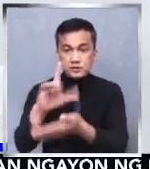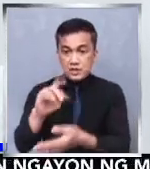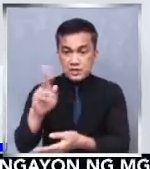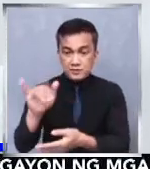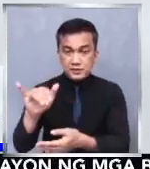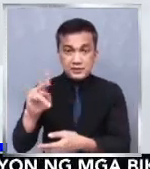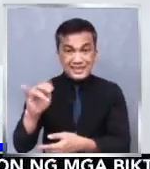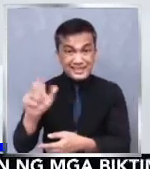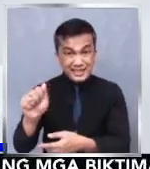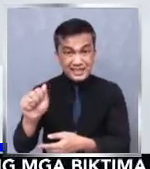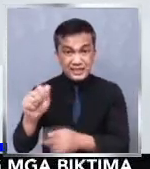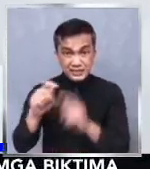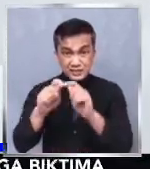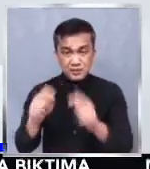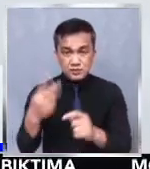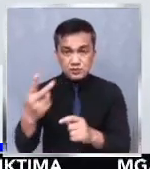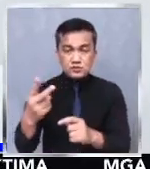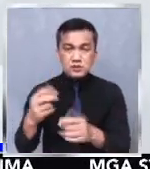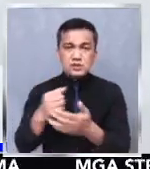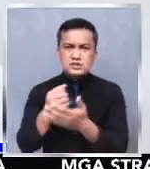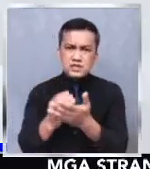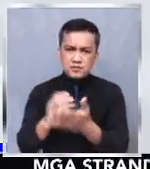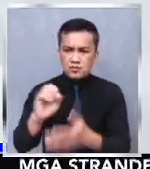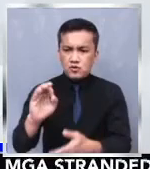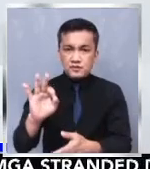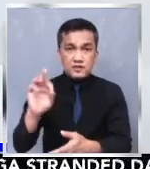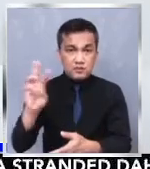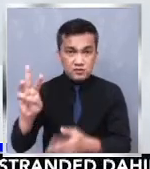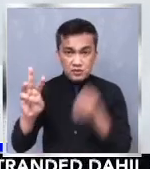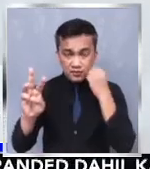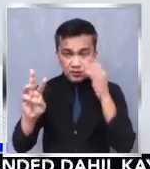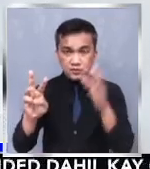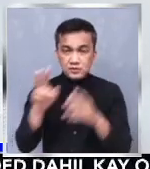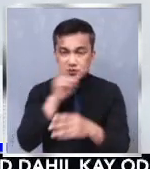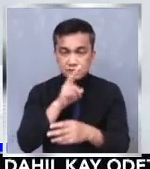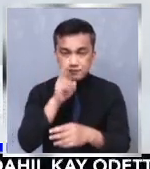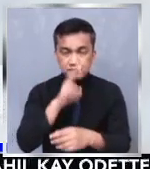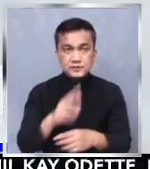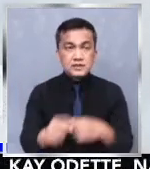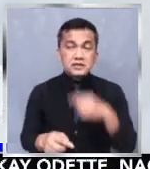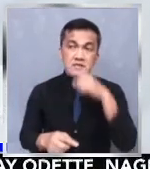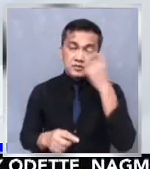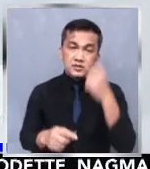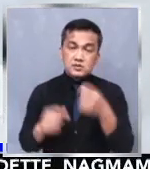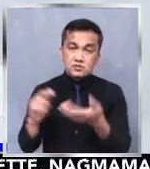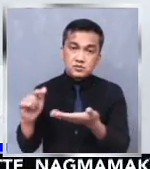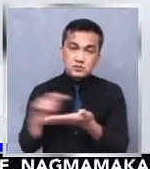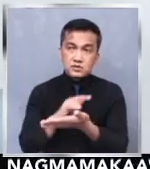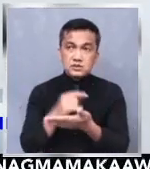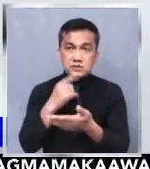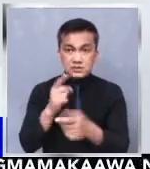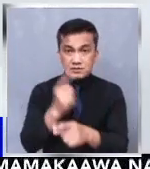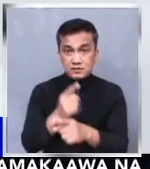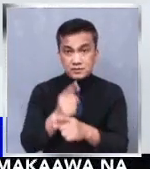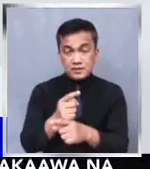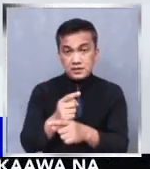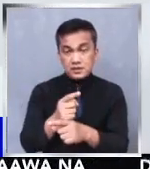ilang OFW na pauwi ng Visayas. Bali kasi yung sa ESPA, sir, kasi hapa di ba nagkaroon ng bagyo. So yun